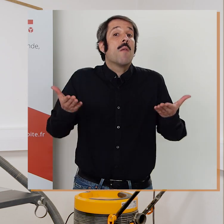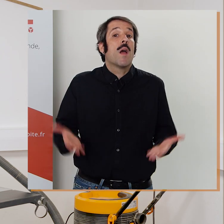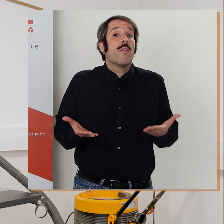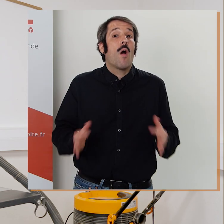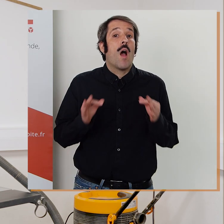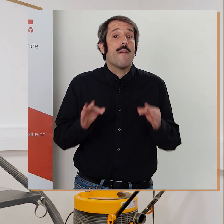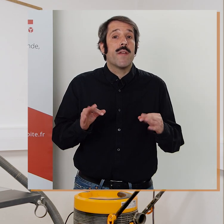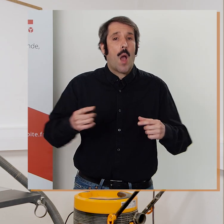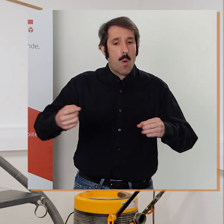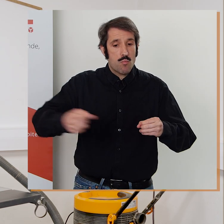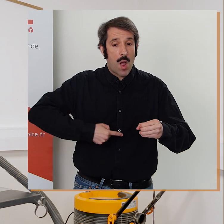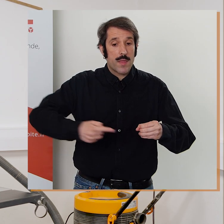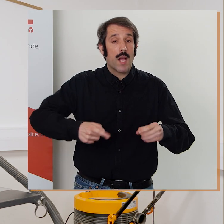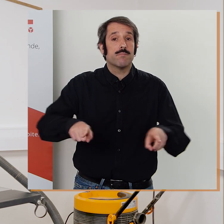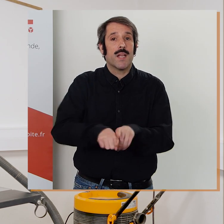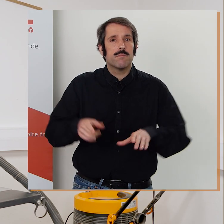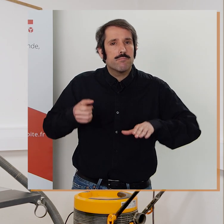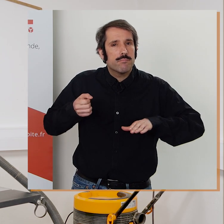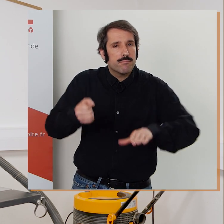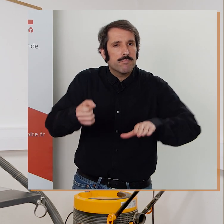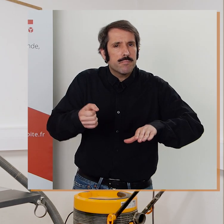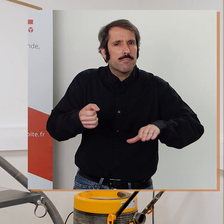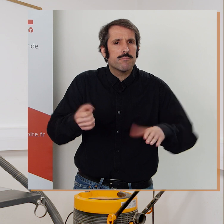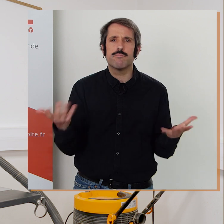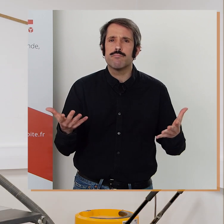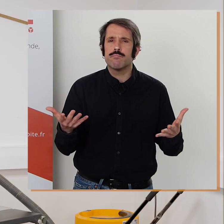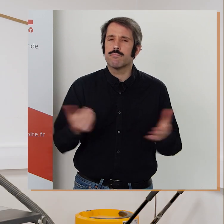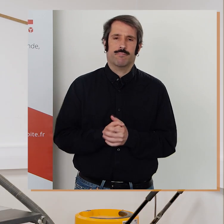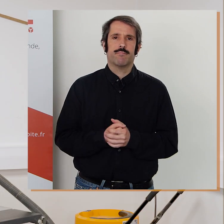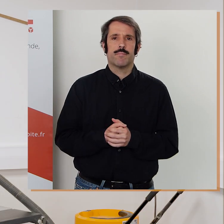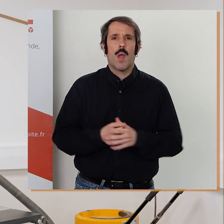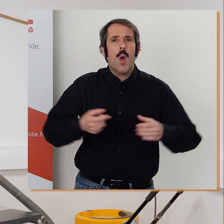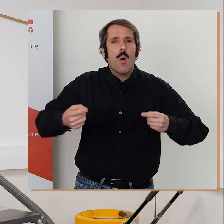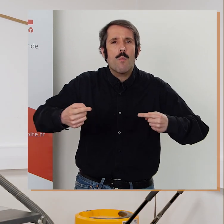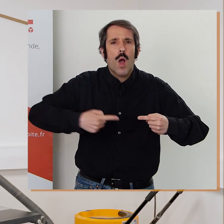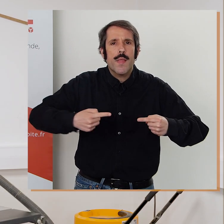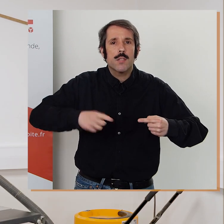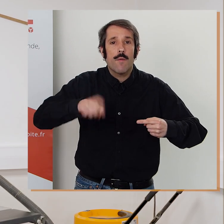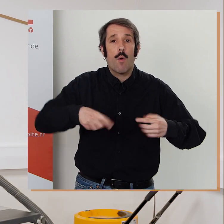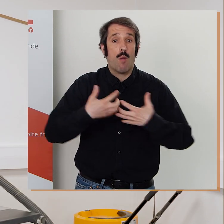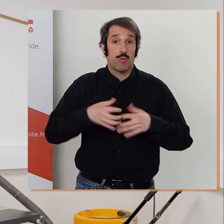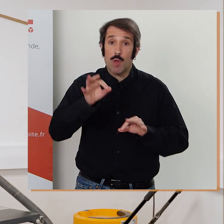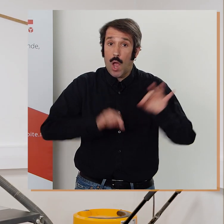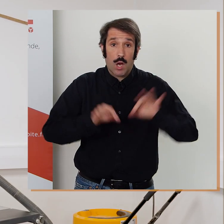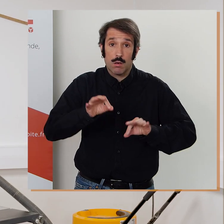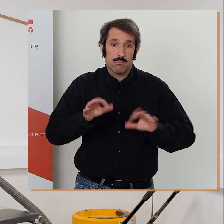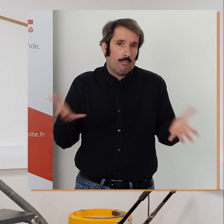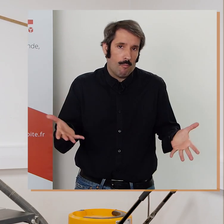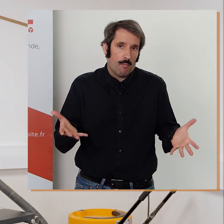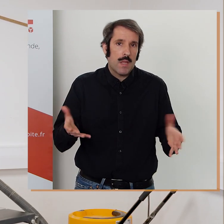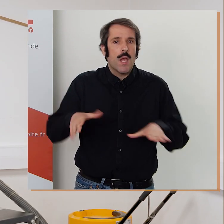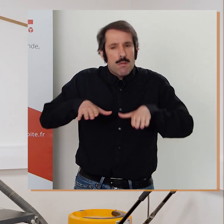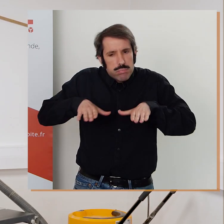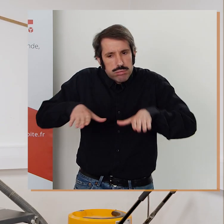Maintenant on va parler de pointage et d'usinage. Mais à quoi ça correspond? Le pointage consiste à régler la machine, si je vulgarise,